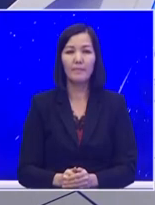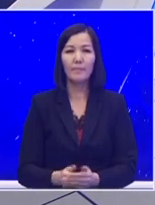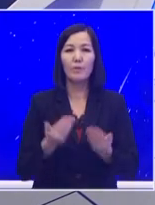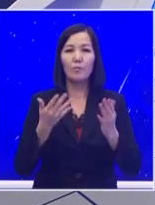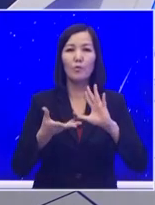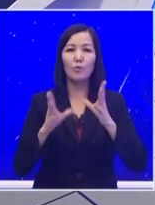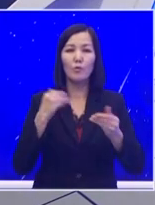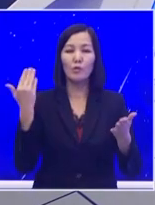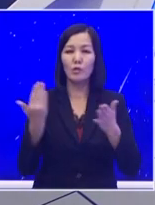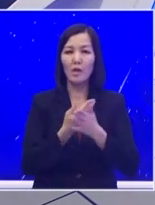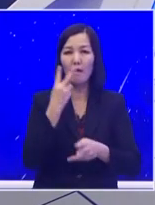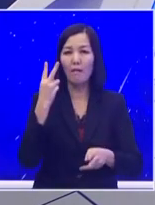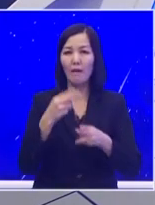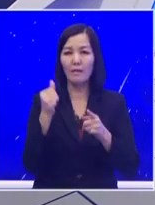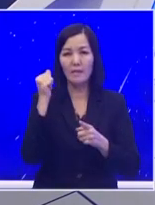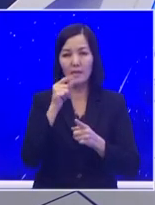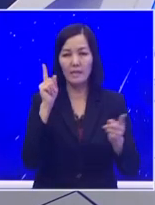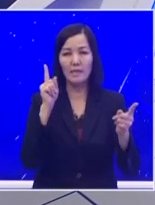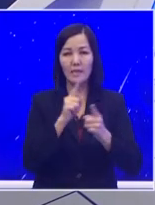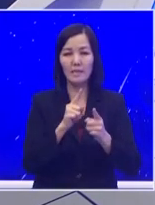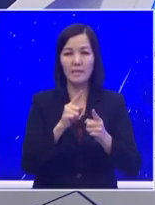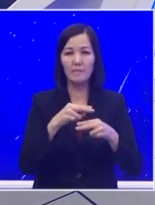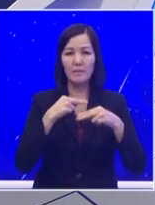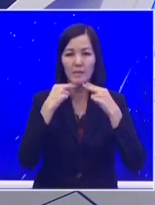Бүгінге келіп түскен ақпараттар легі осындай. Назарларыңызға